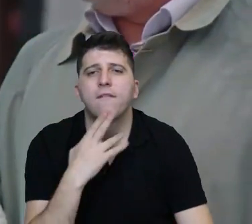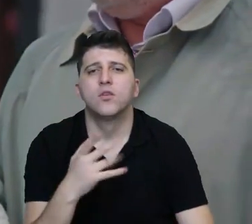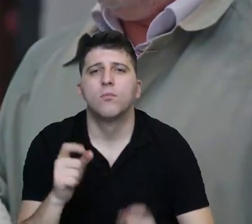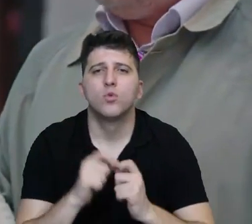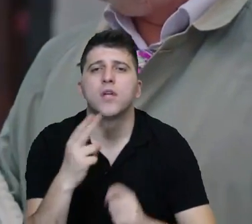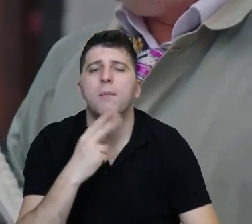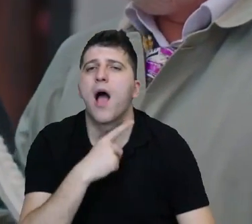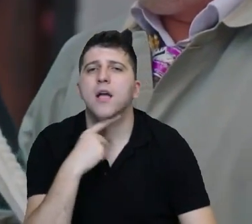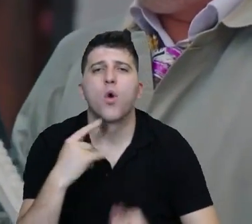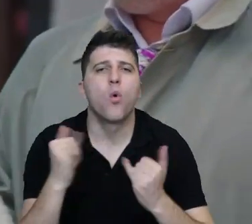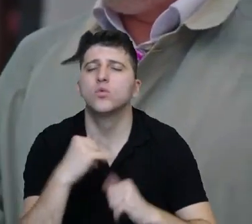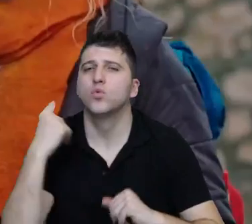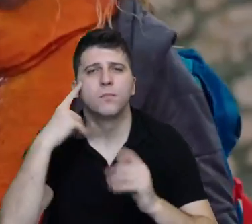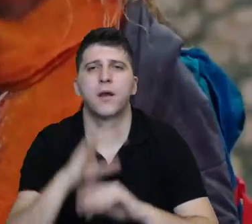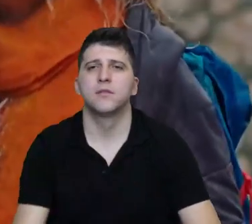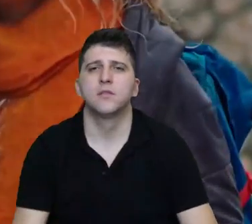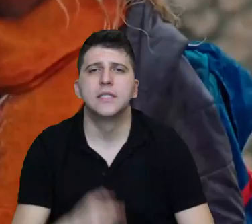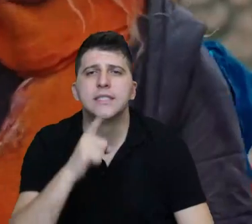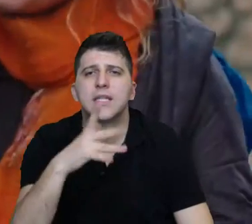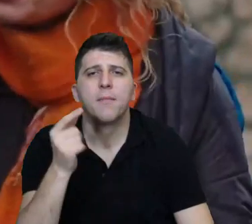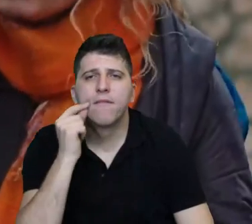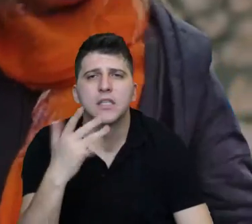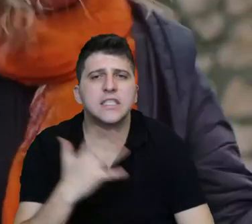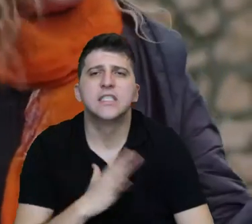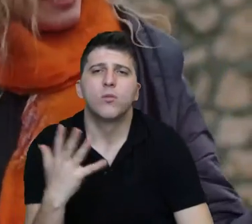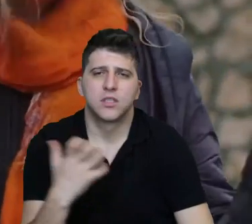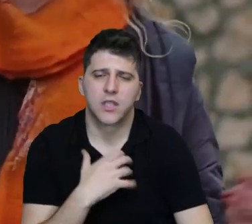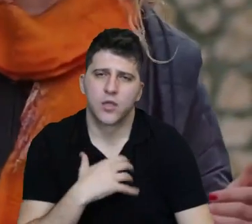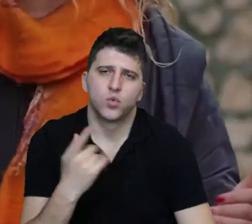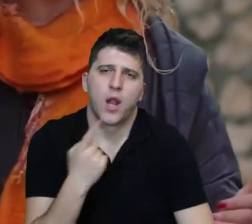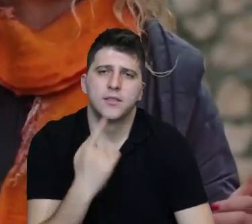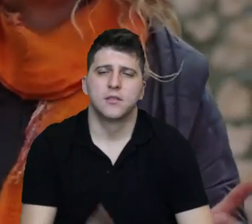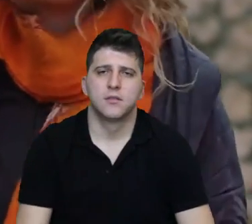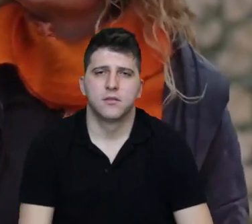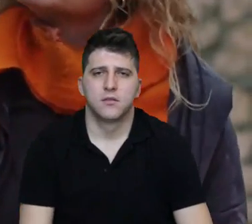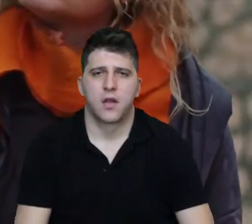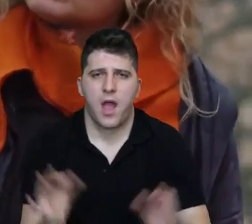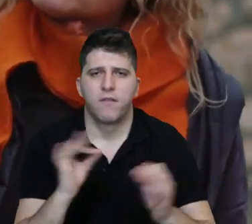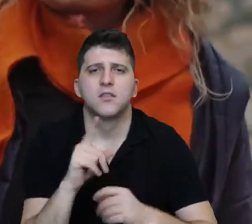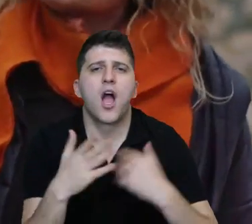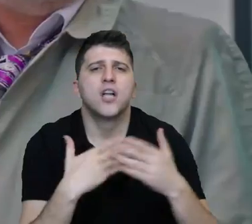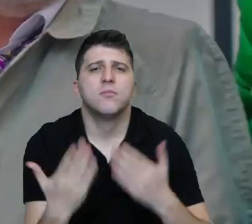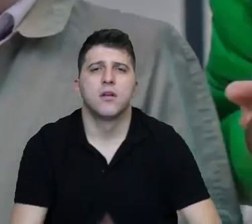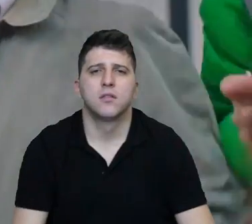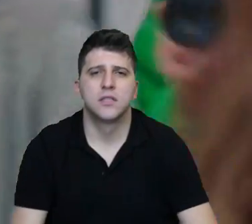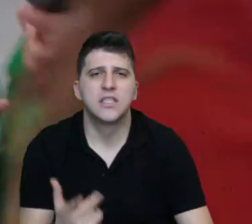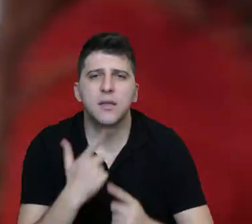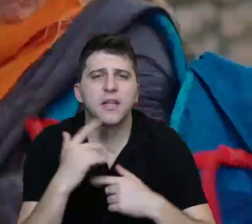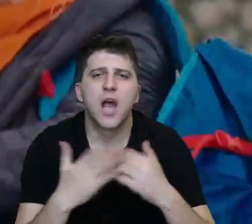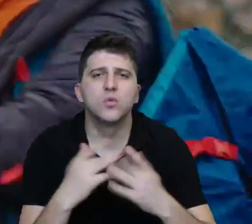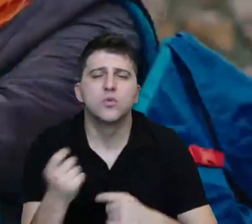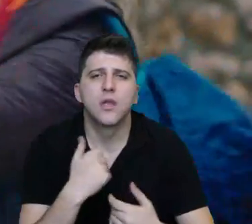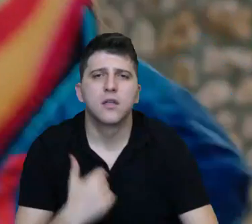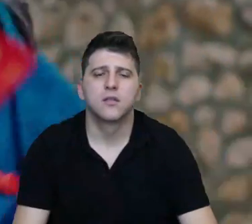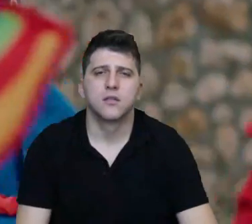Burcu Hanım asla oyunculuk yapmayı düşünmez. Size ne beyefendi? İstemiyorsa da kendi söylesin. Evet, sen ne karışıyorsun ki? Ne demek lan sen?